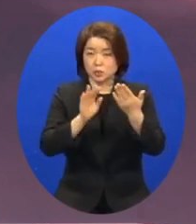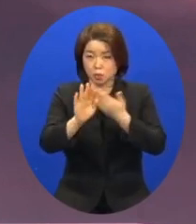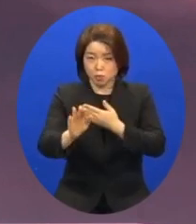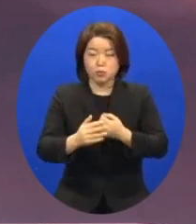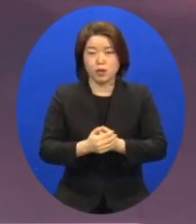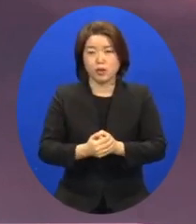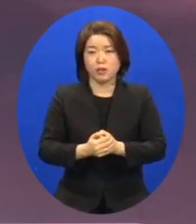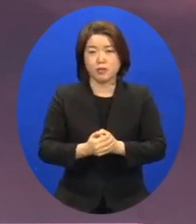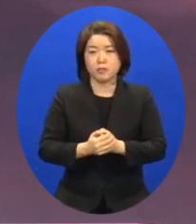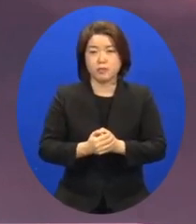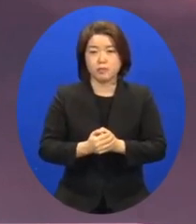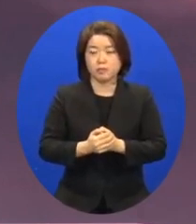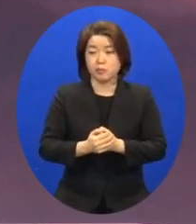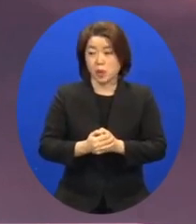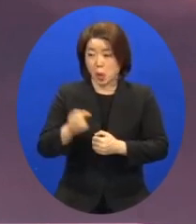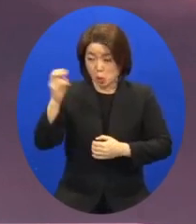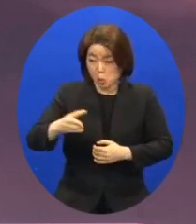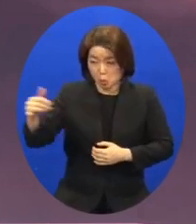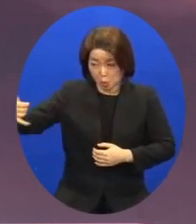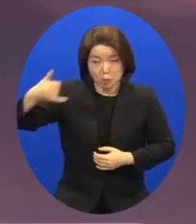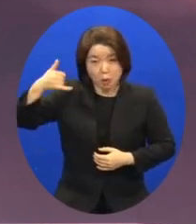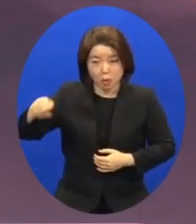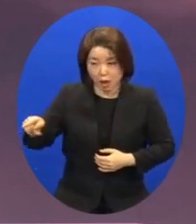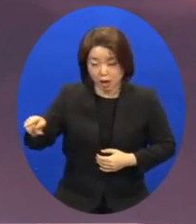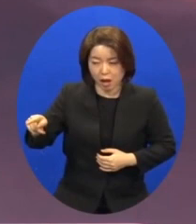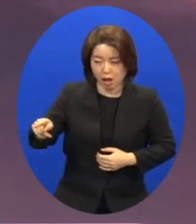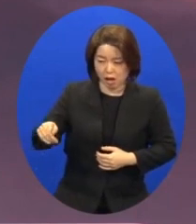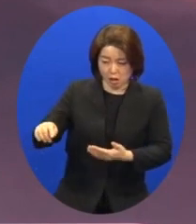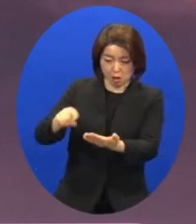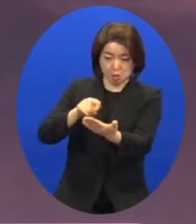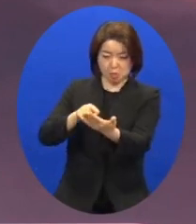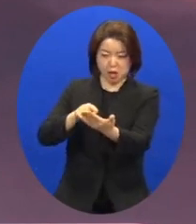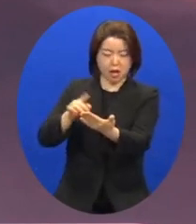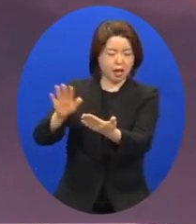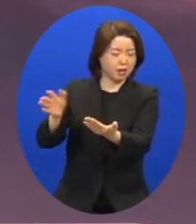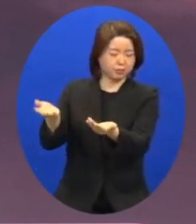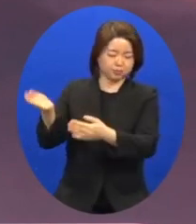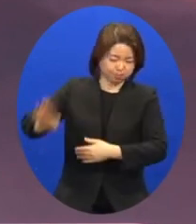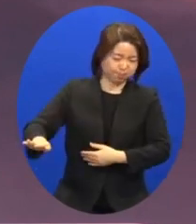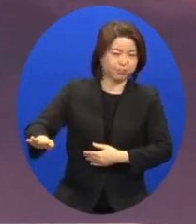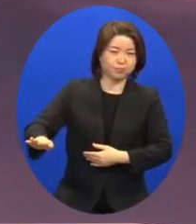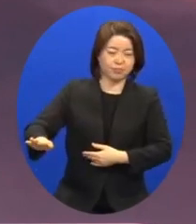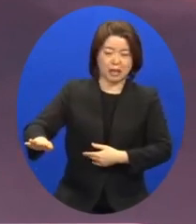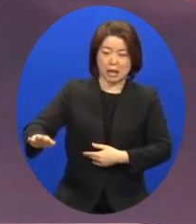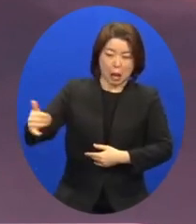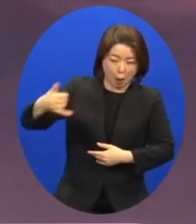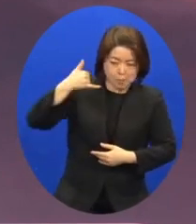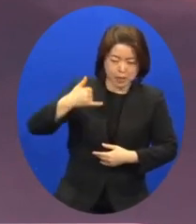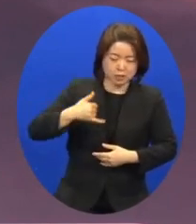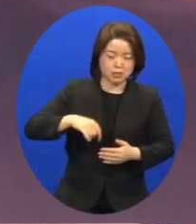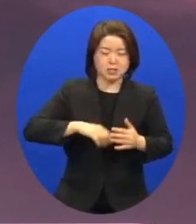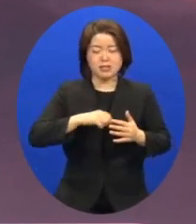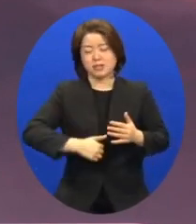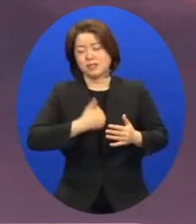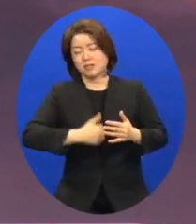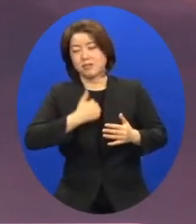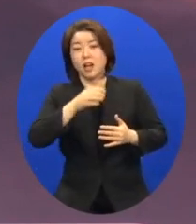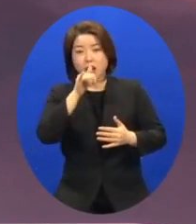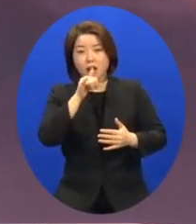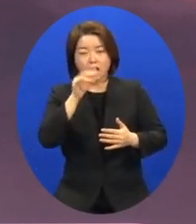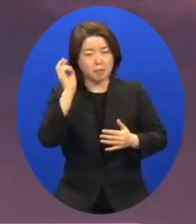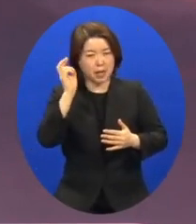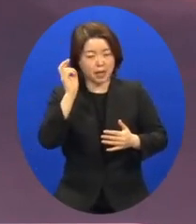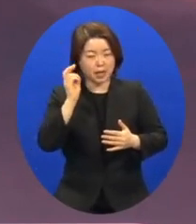그 엄마가 전화가 온 거에요 안봐서 때요 받아봐야 또 속 튀지 붙는 이야기만 하니까